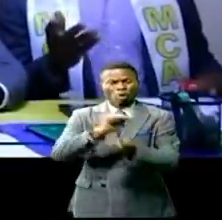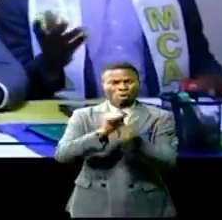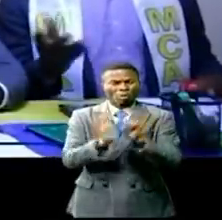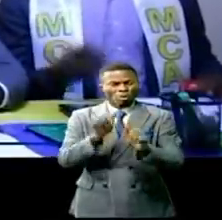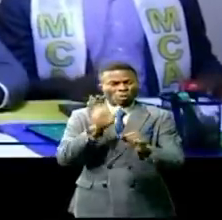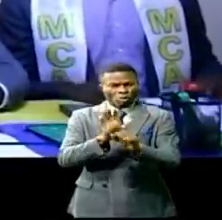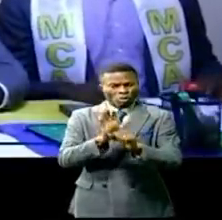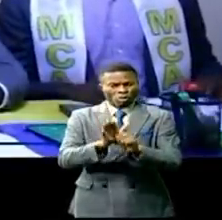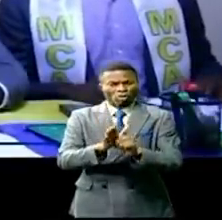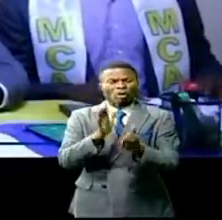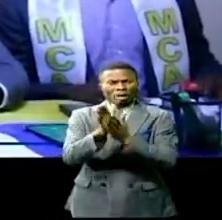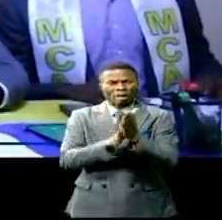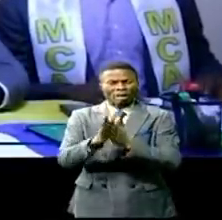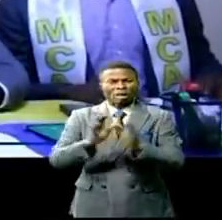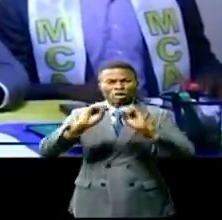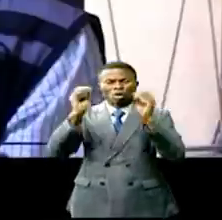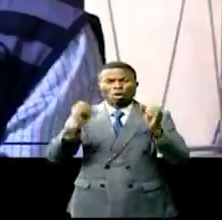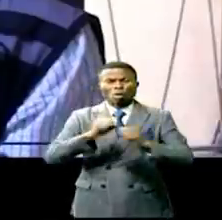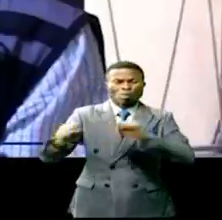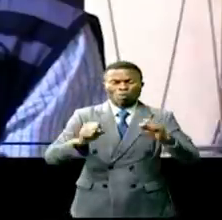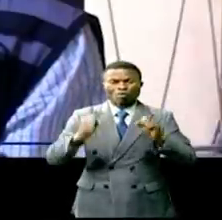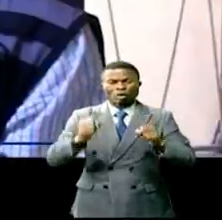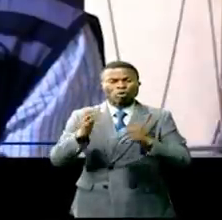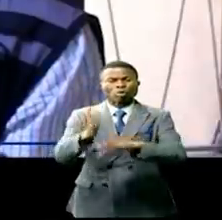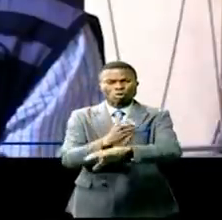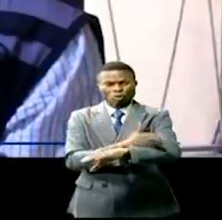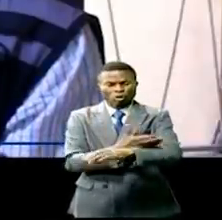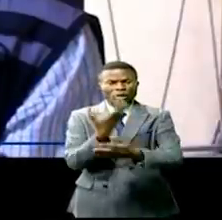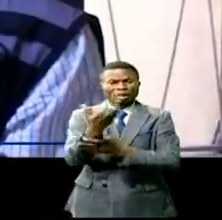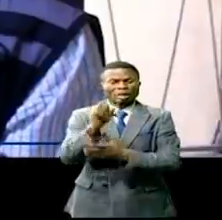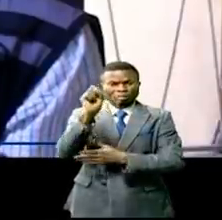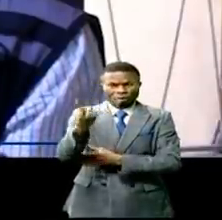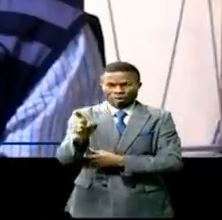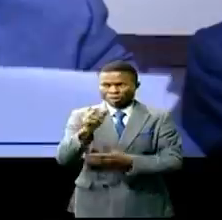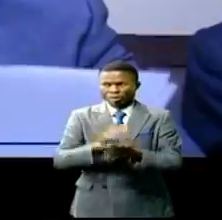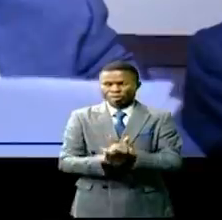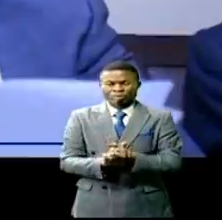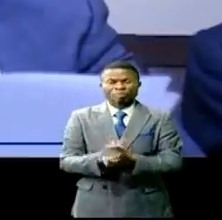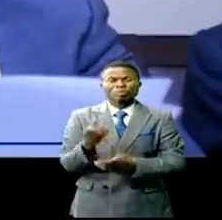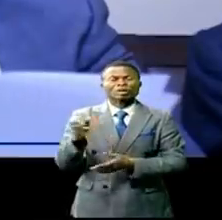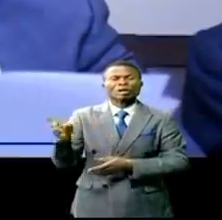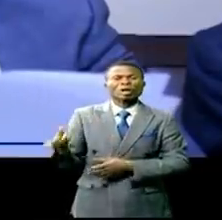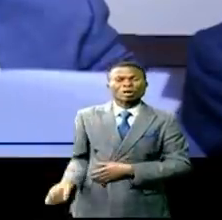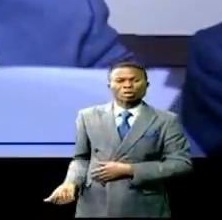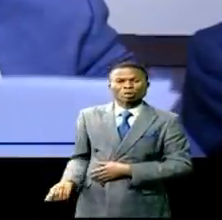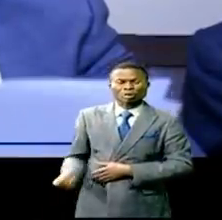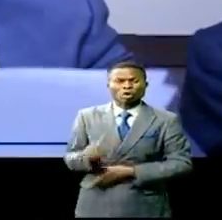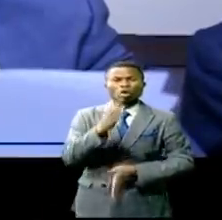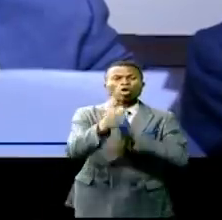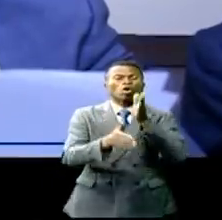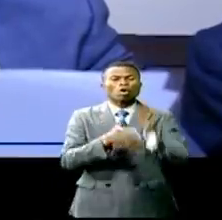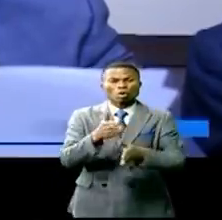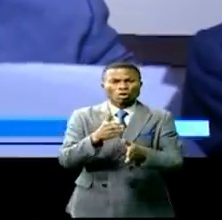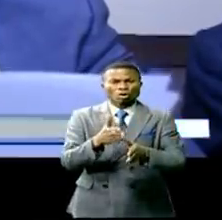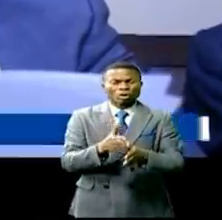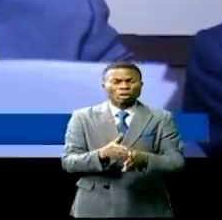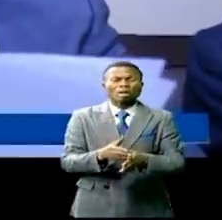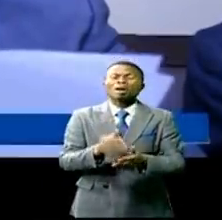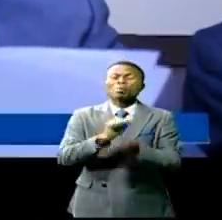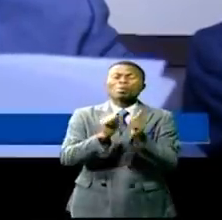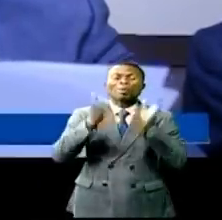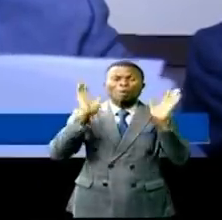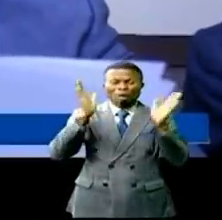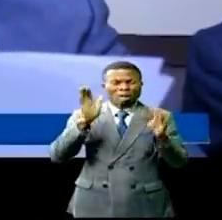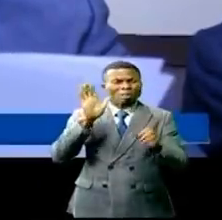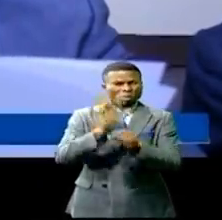les mouvements congo en avant s'interroge la corruption détournement et l'impunité sont